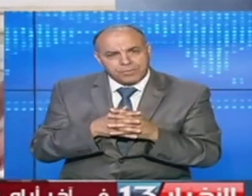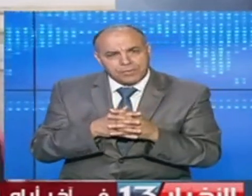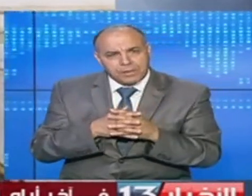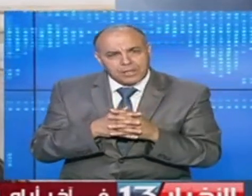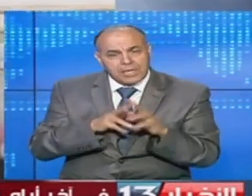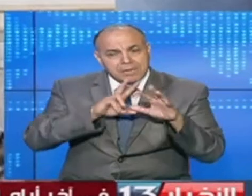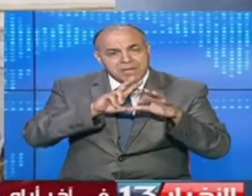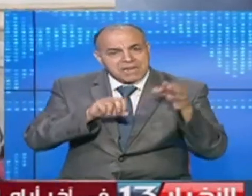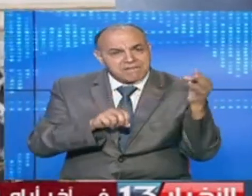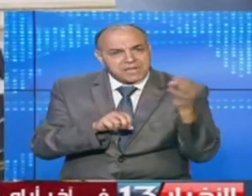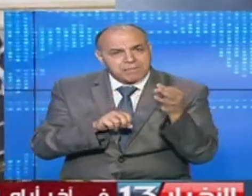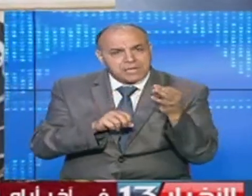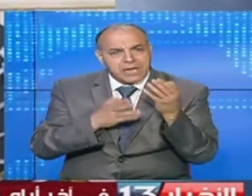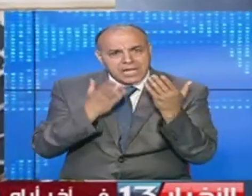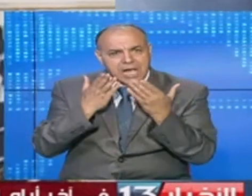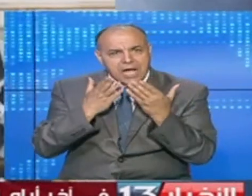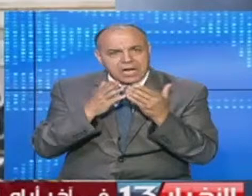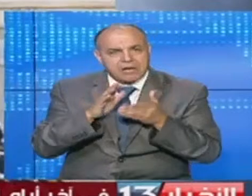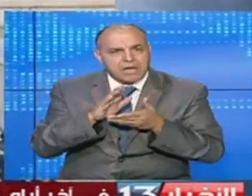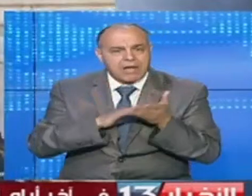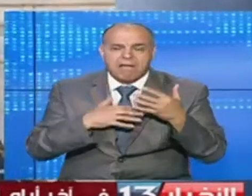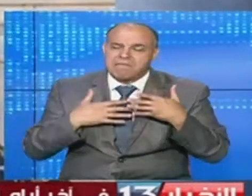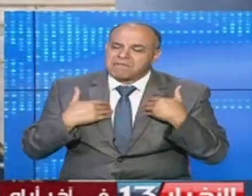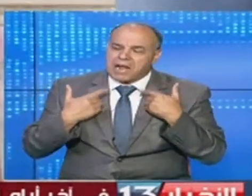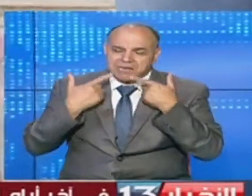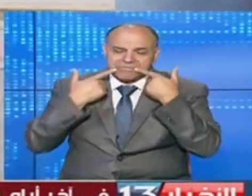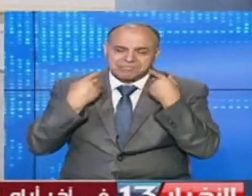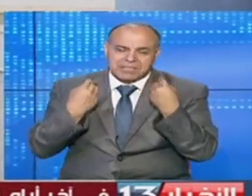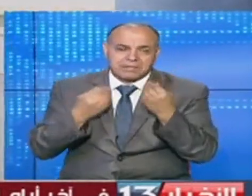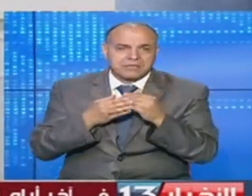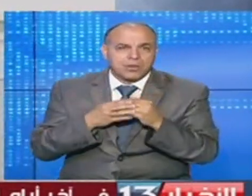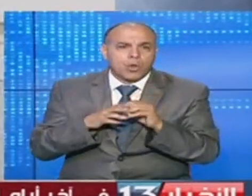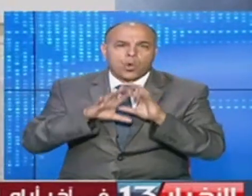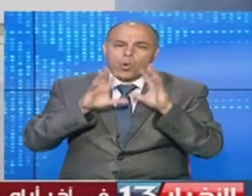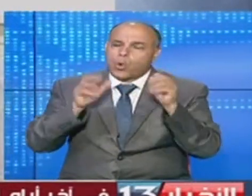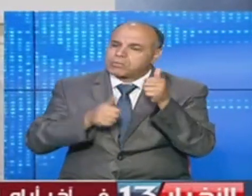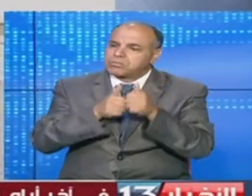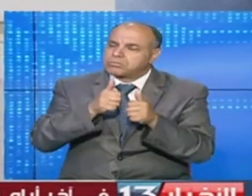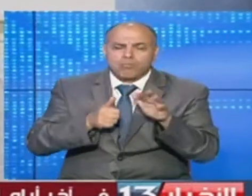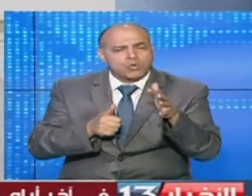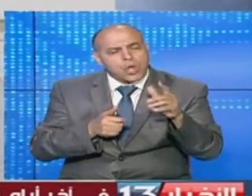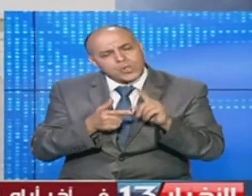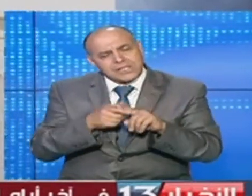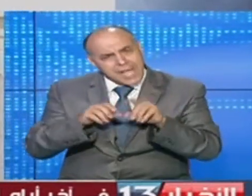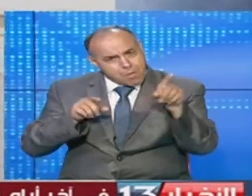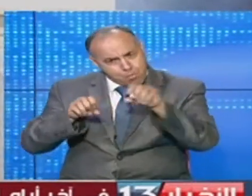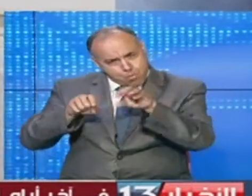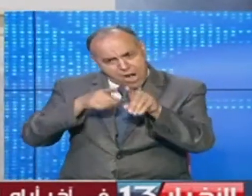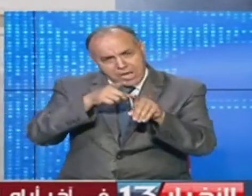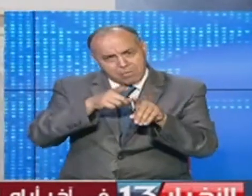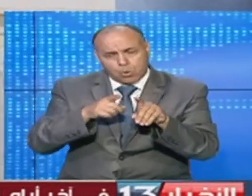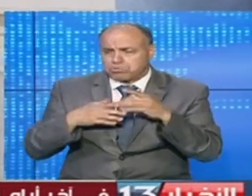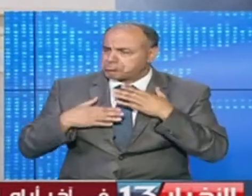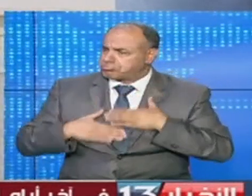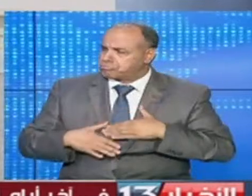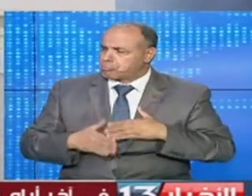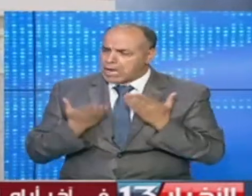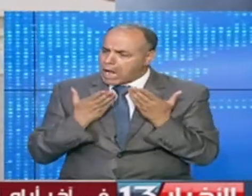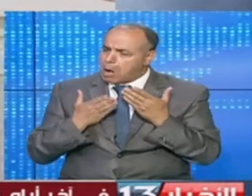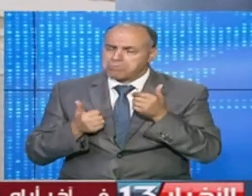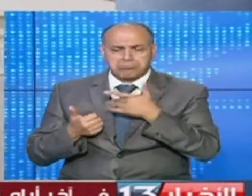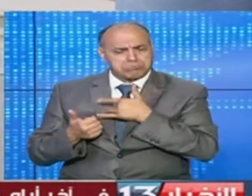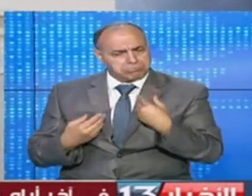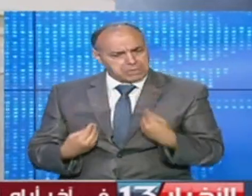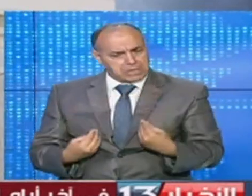ثمانين بالمائه فرحه في متناوله المائه المتوسط القيت ومرتاحين ظروف في